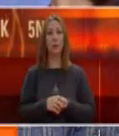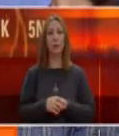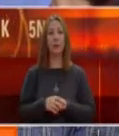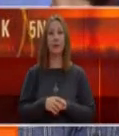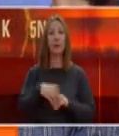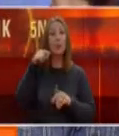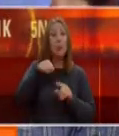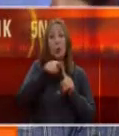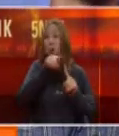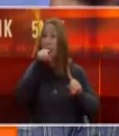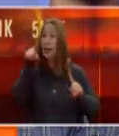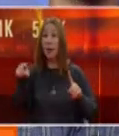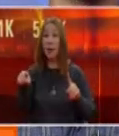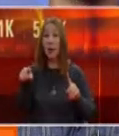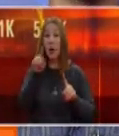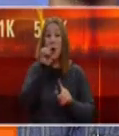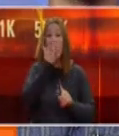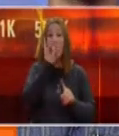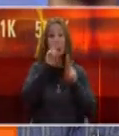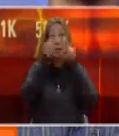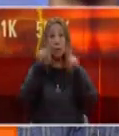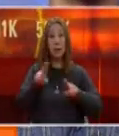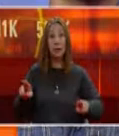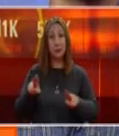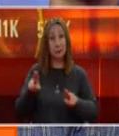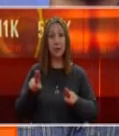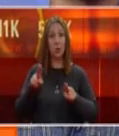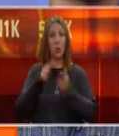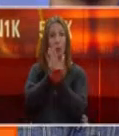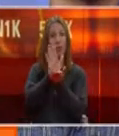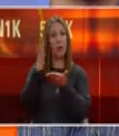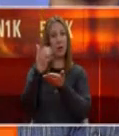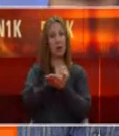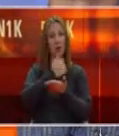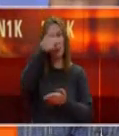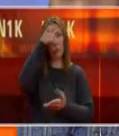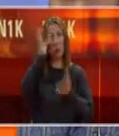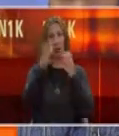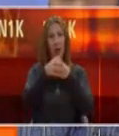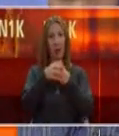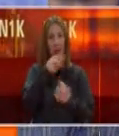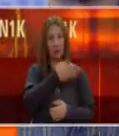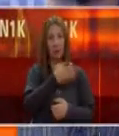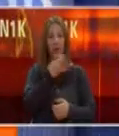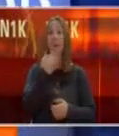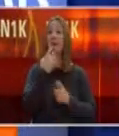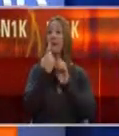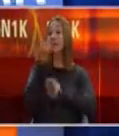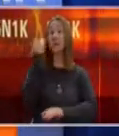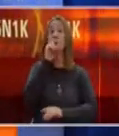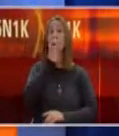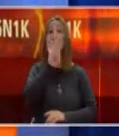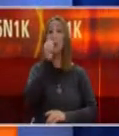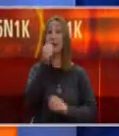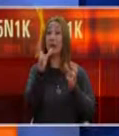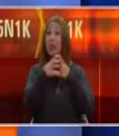Bugüne kadar 15 uluslararası ödül kazandı Türk takımları. Geçen sene 146 takım